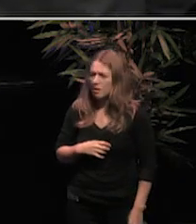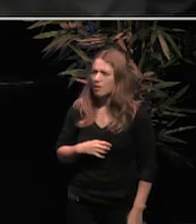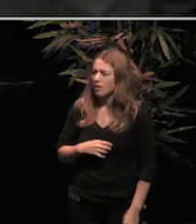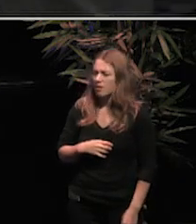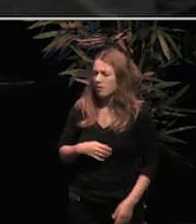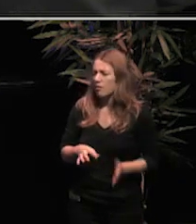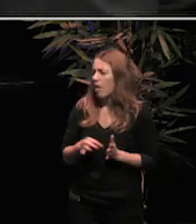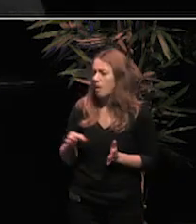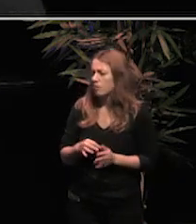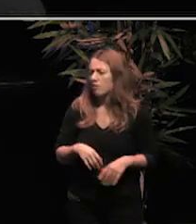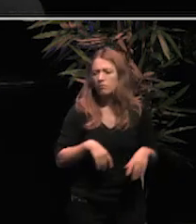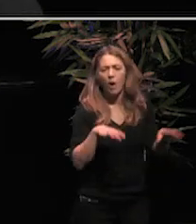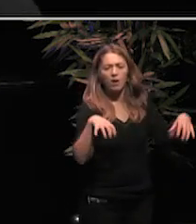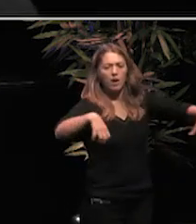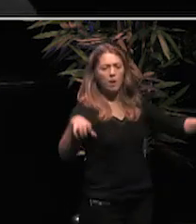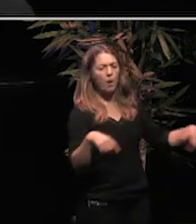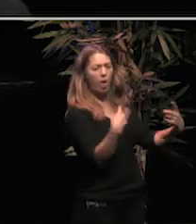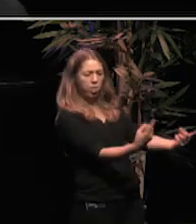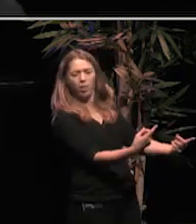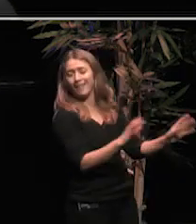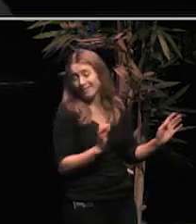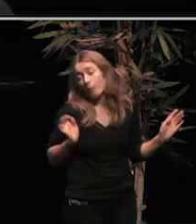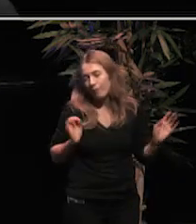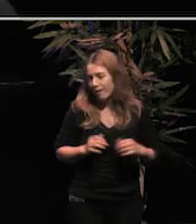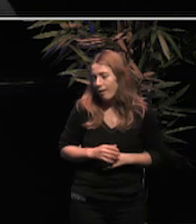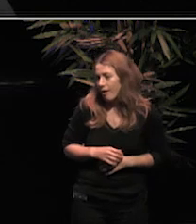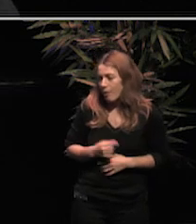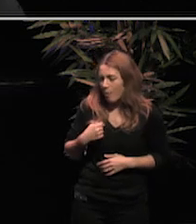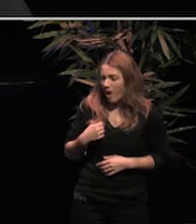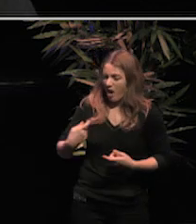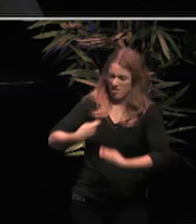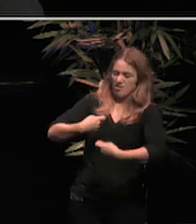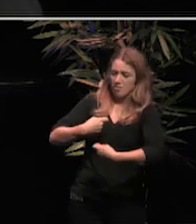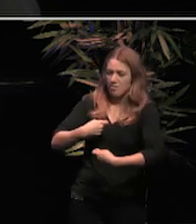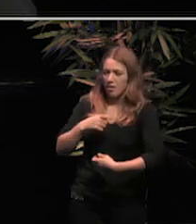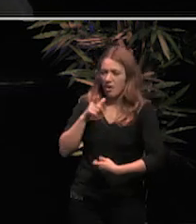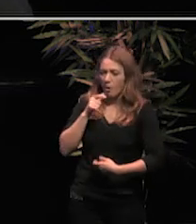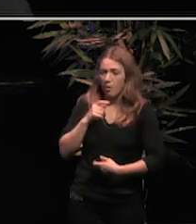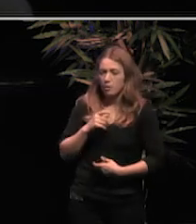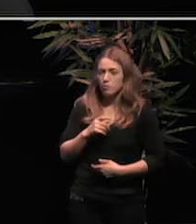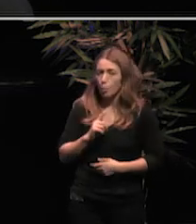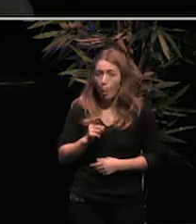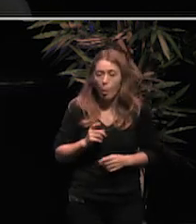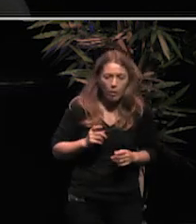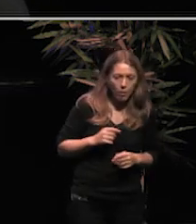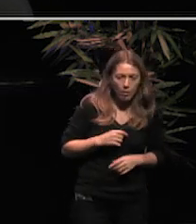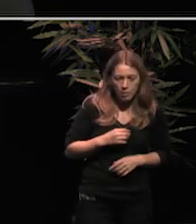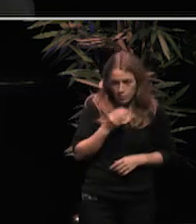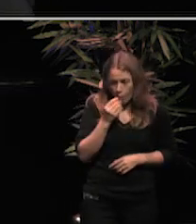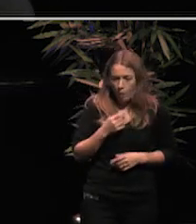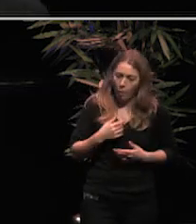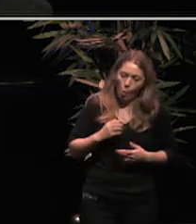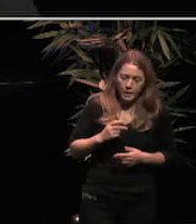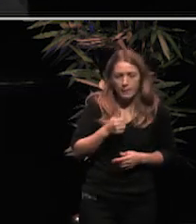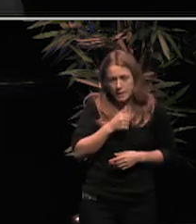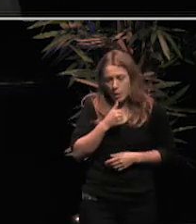canapé. Donc en fait faut pas chercher trop à lutter. On sait que ça c'est un peu stressant parce que voilà ça traîne et puis